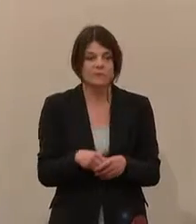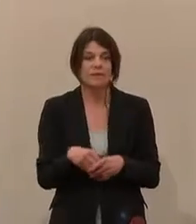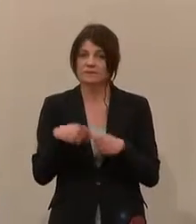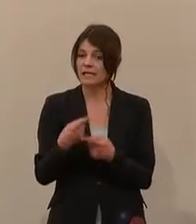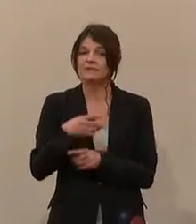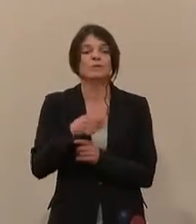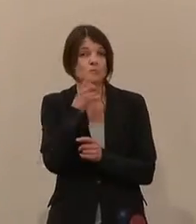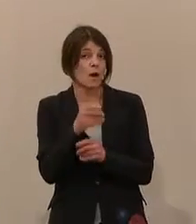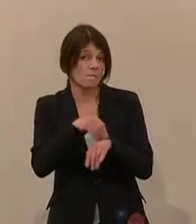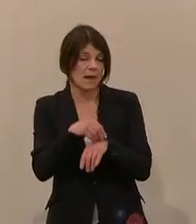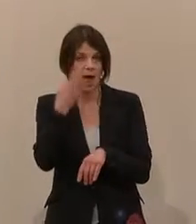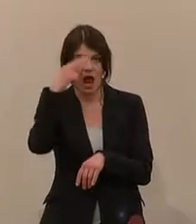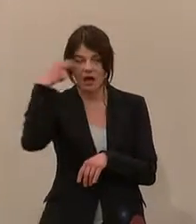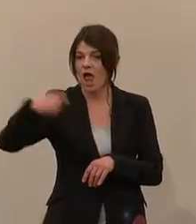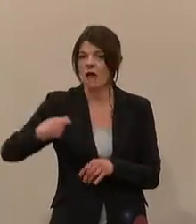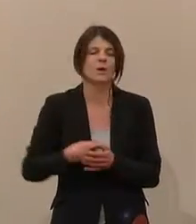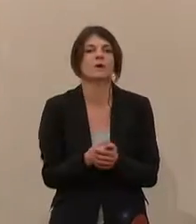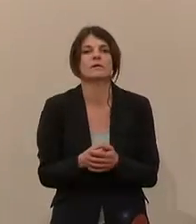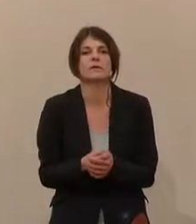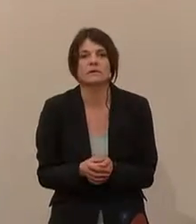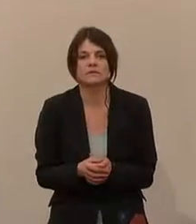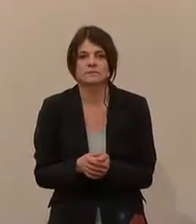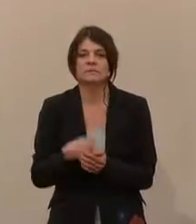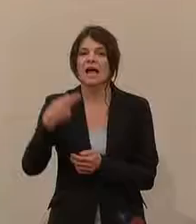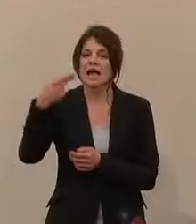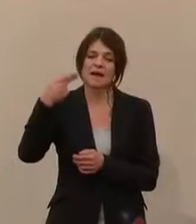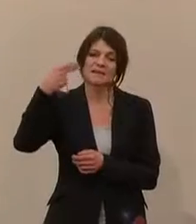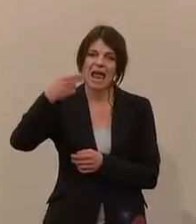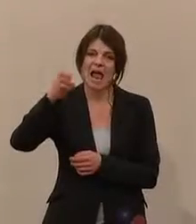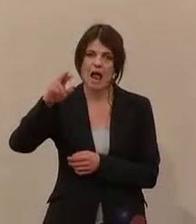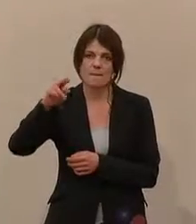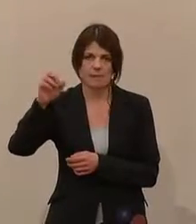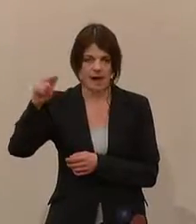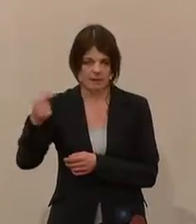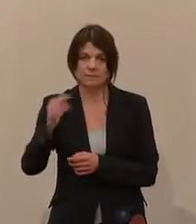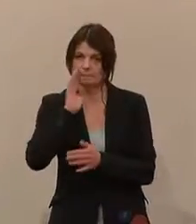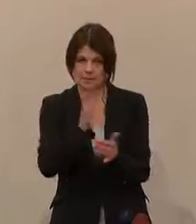für ein Neudenken der Sportförderung aus, denn derzeit würden diese Mittel nicht dort landen, wo sie sollten.